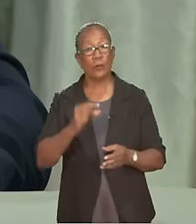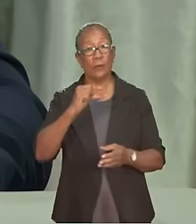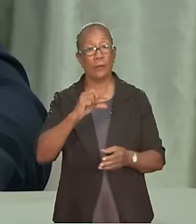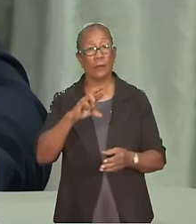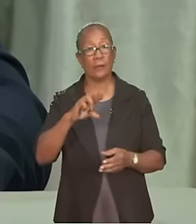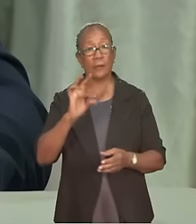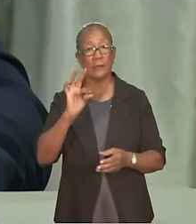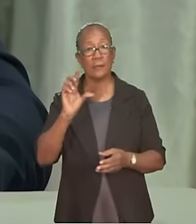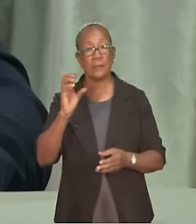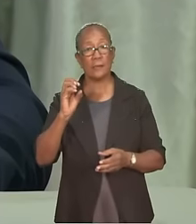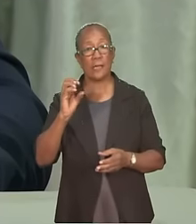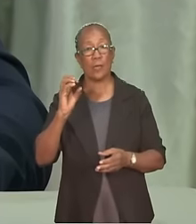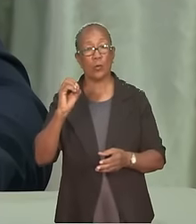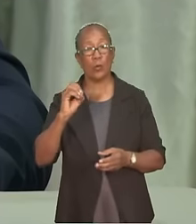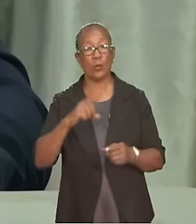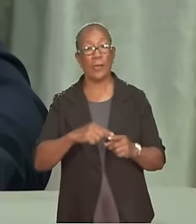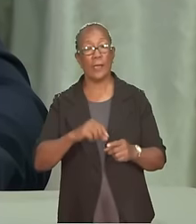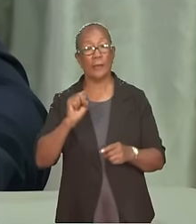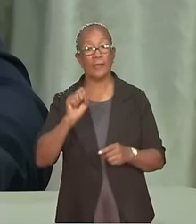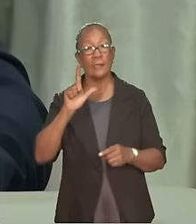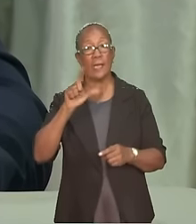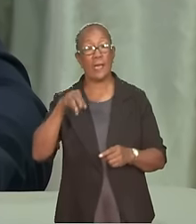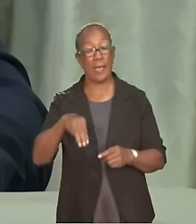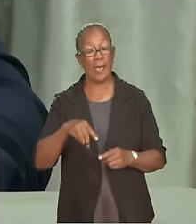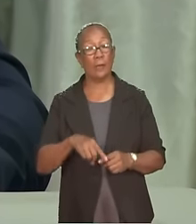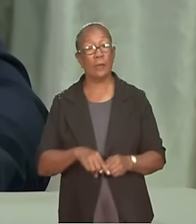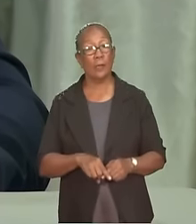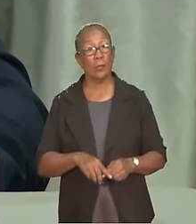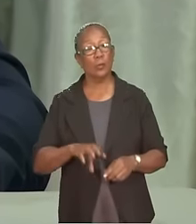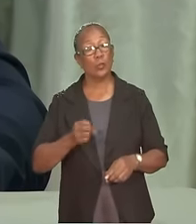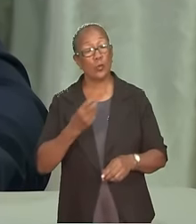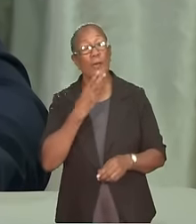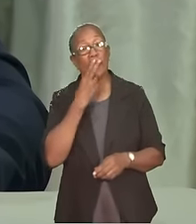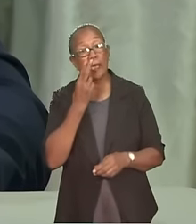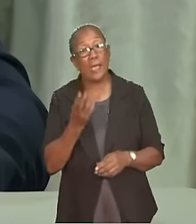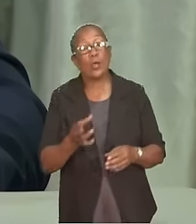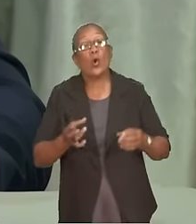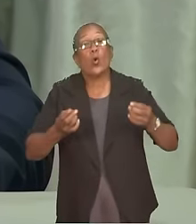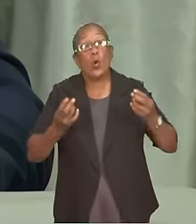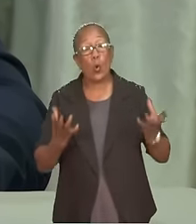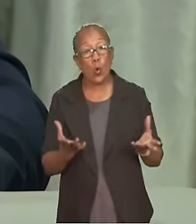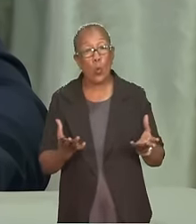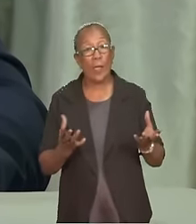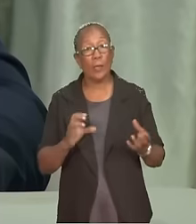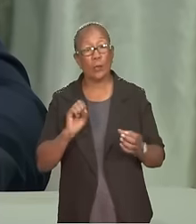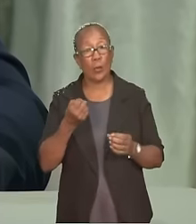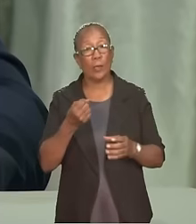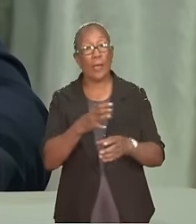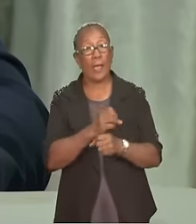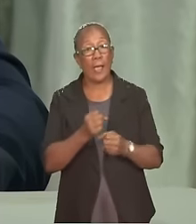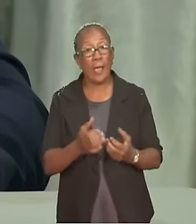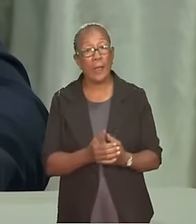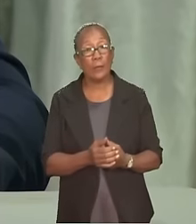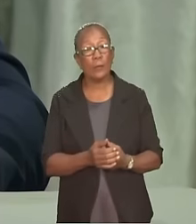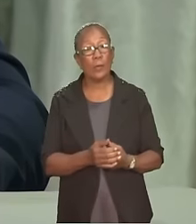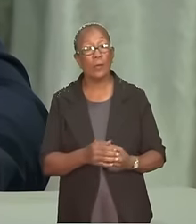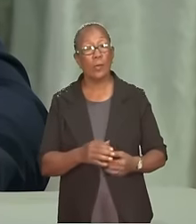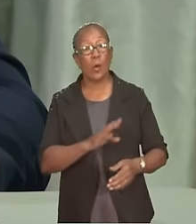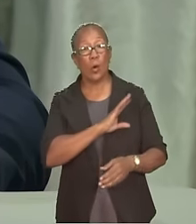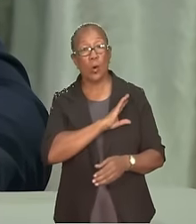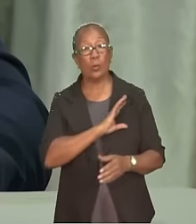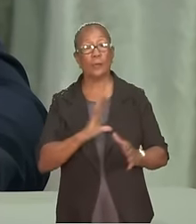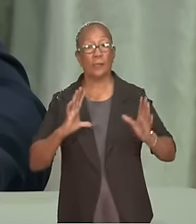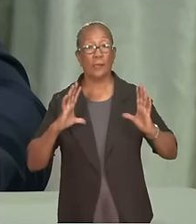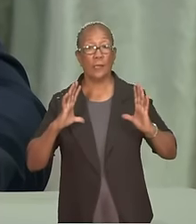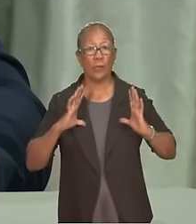SLM. En die optie bekijken we nog steeds. We horen de directeur ook, we hebben